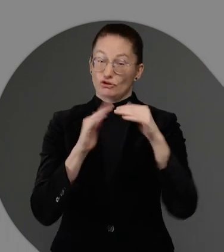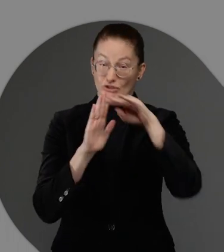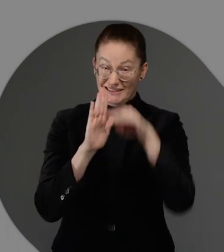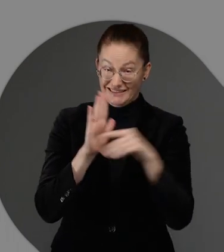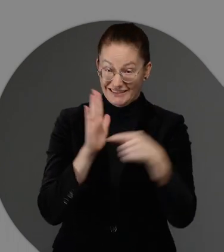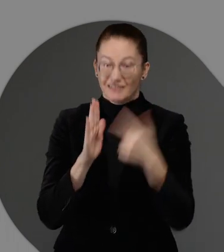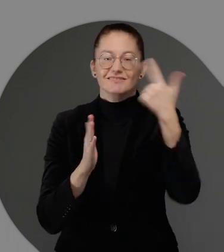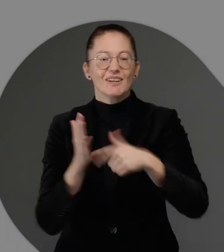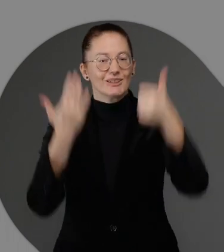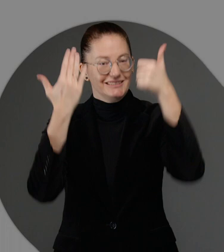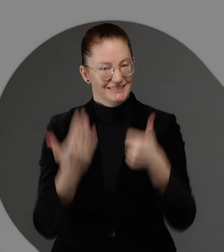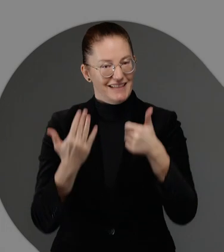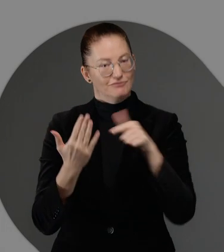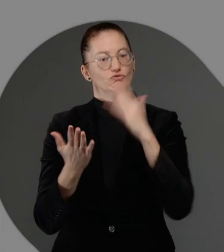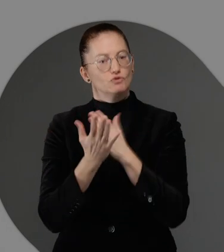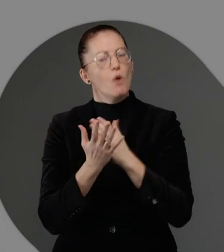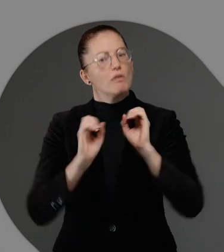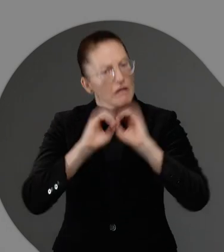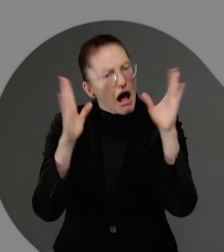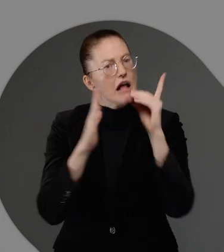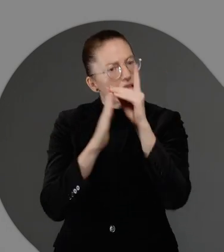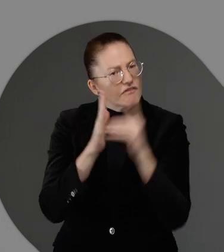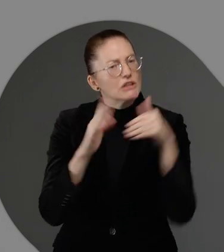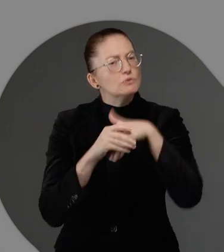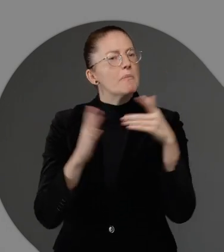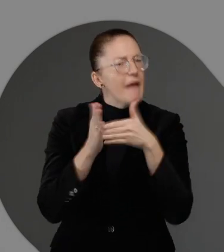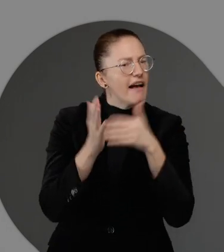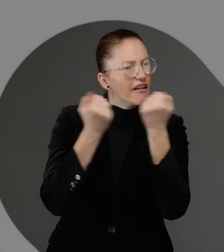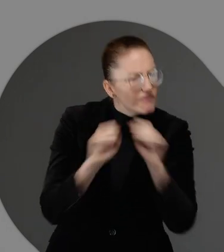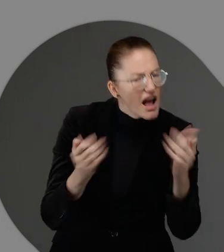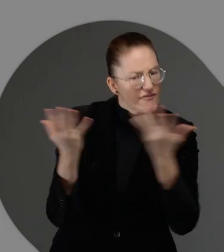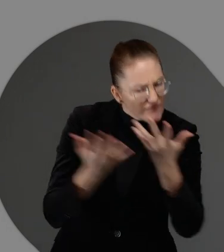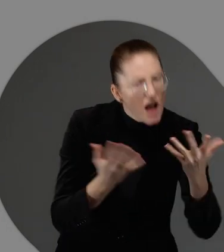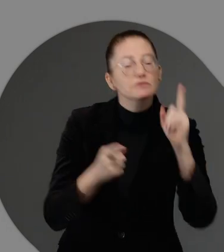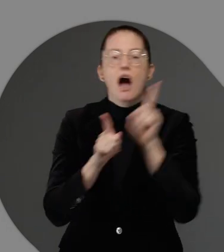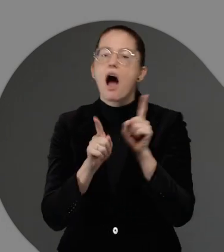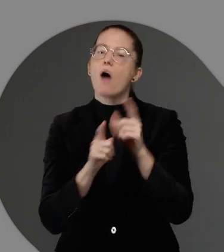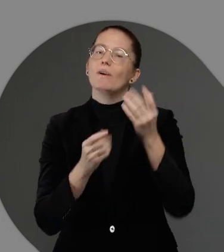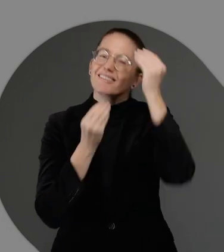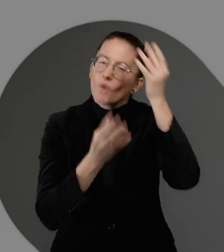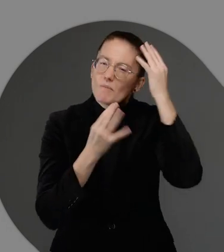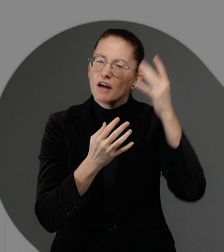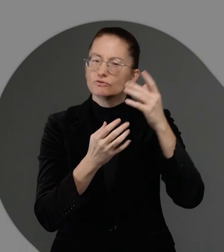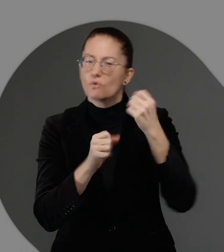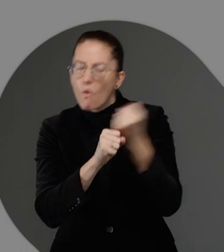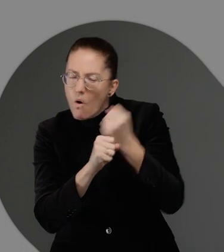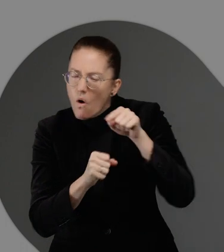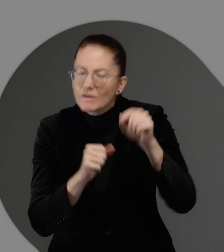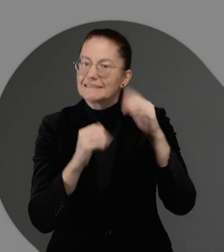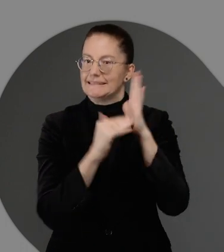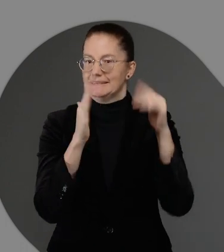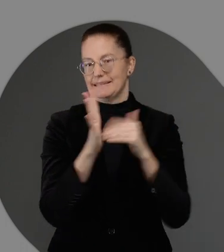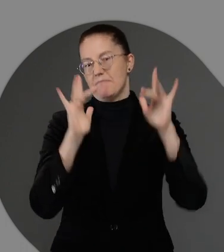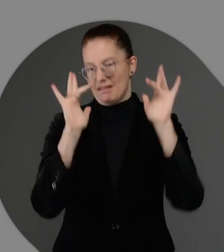Bundesbehindertengleichstellungsgesetz, BGSTG, von 2006 steht eine relativ konkrete Definition von Barrierefreiheit, unter anderem auch